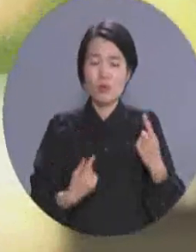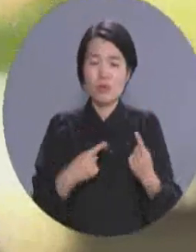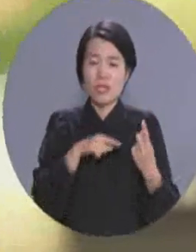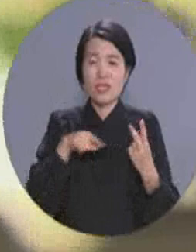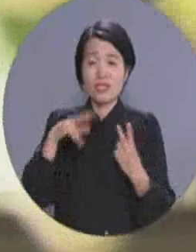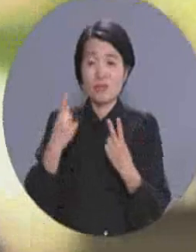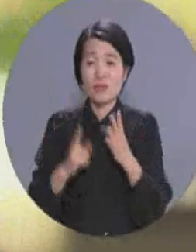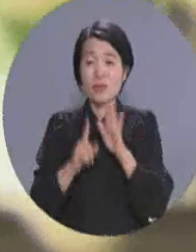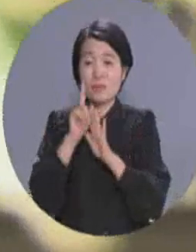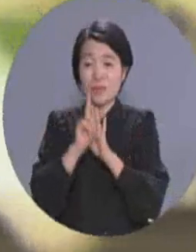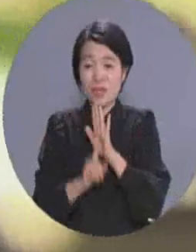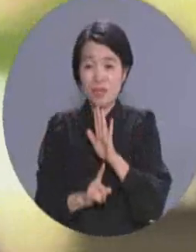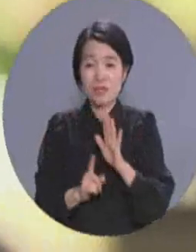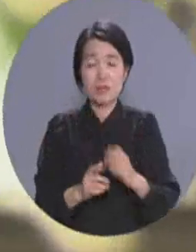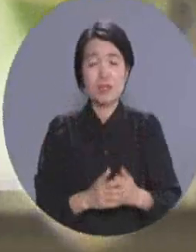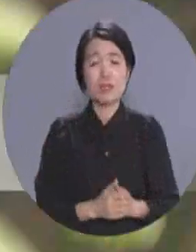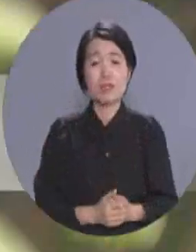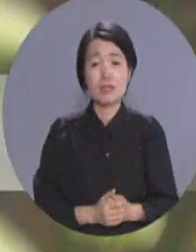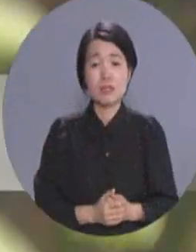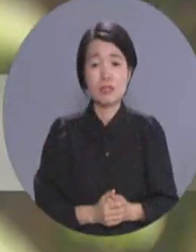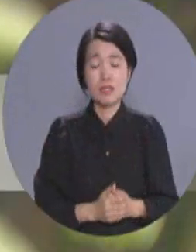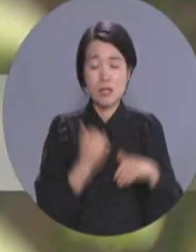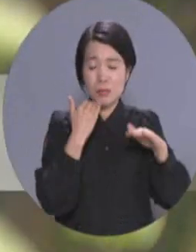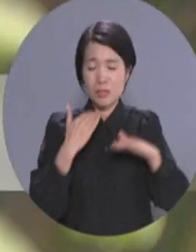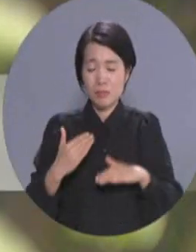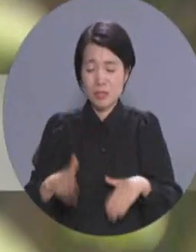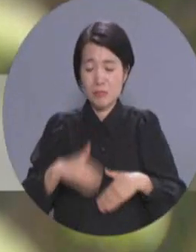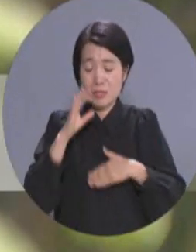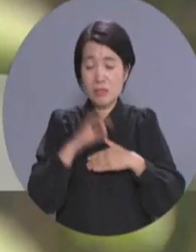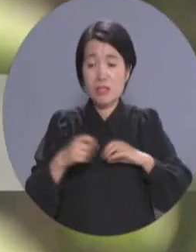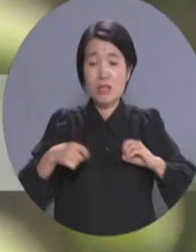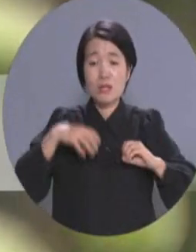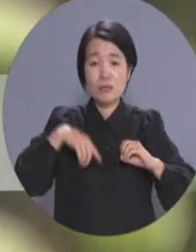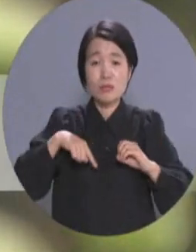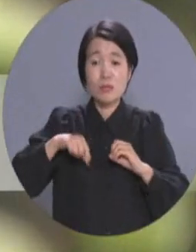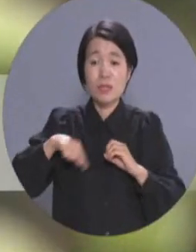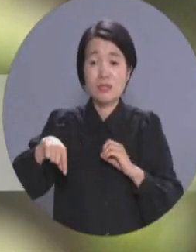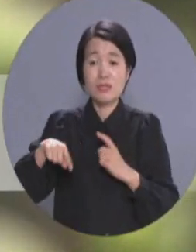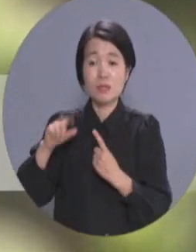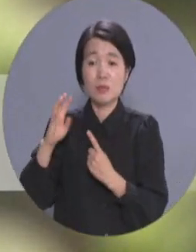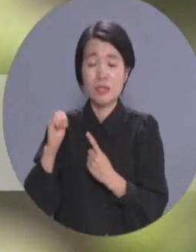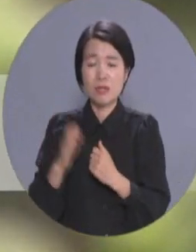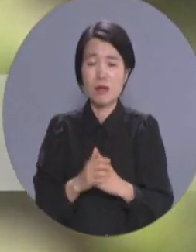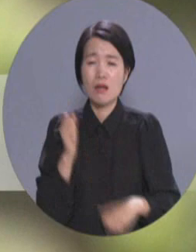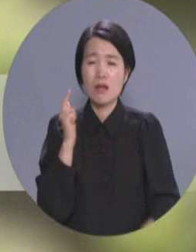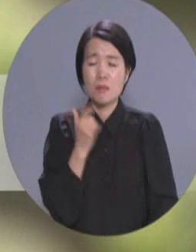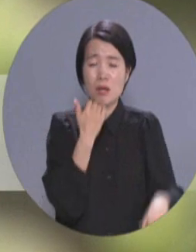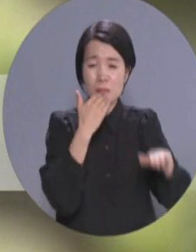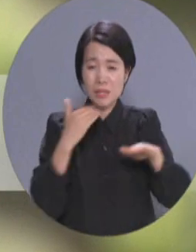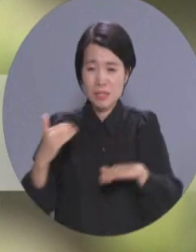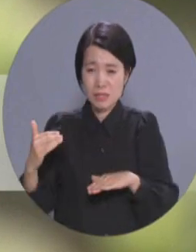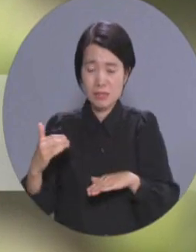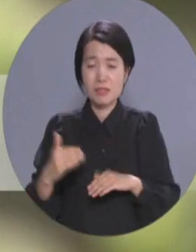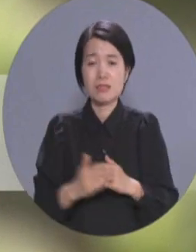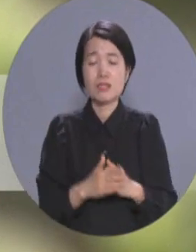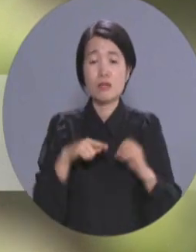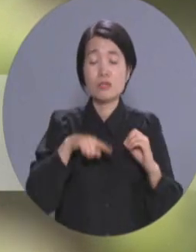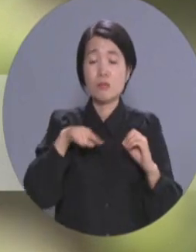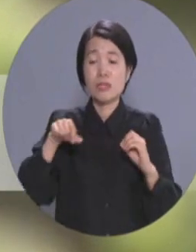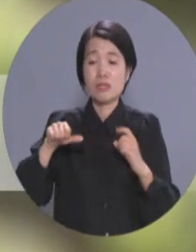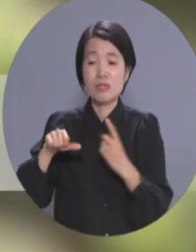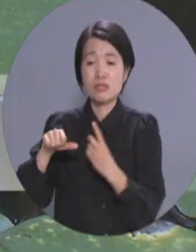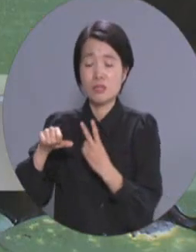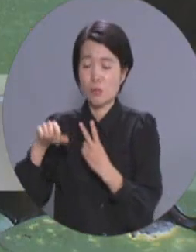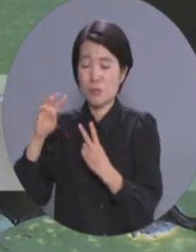2에서 3도가량 낮겠습니다 바다의 물결은 남의 서부 앞바다에서 영자모에서 1.5m 먼바다에서